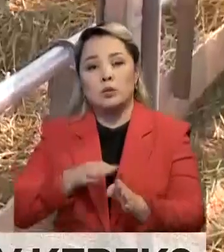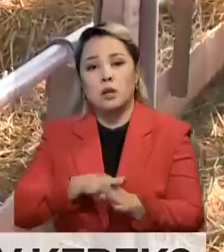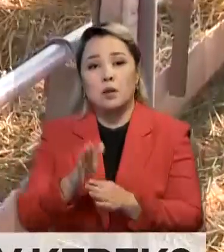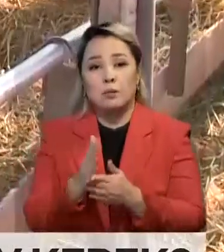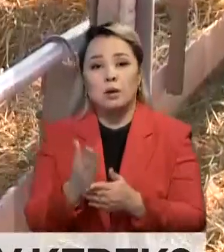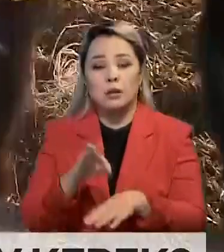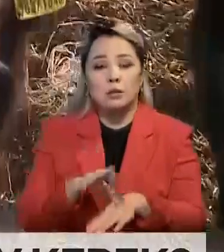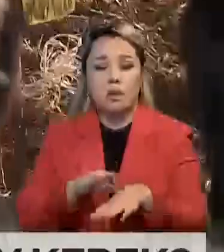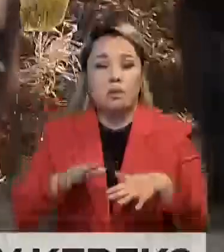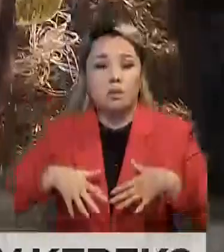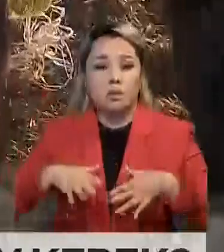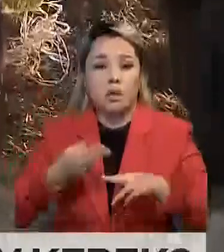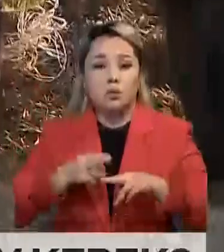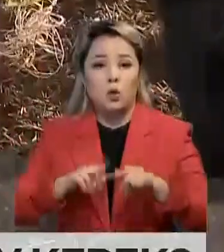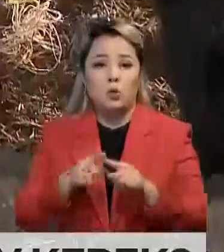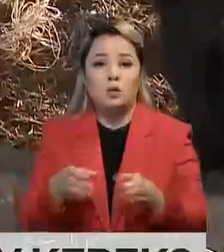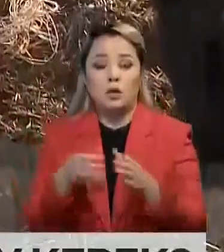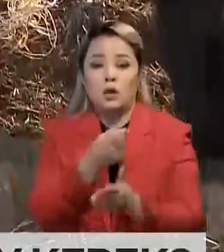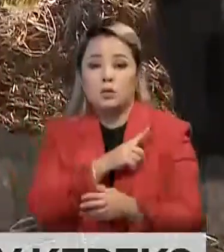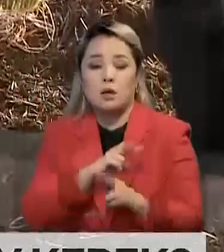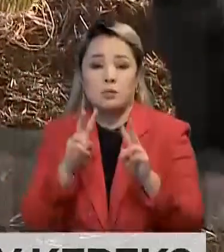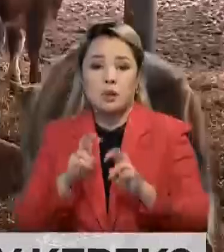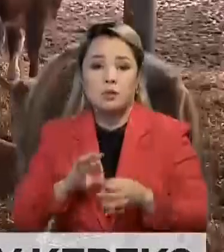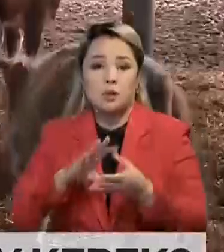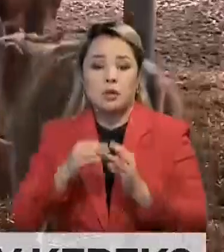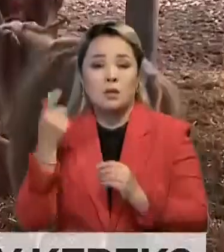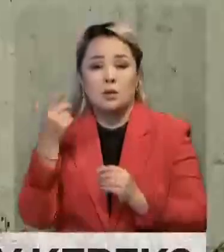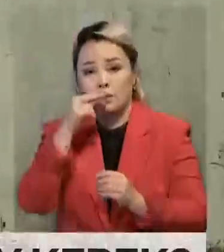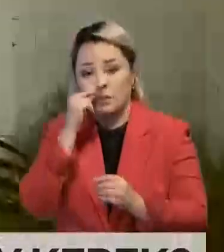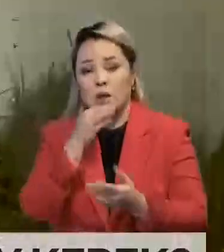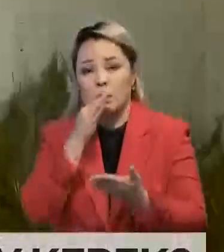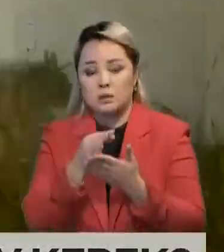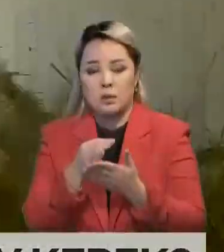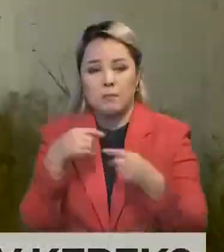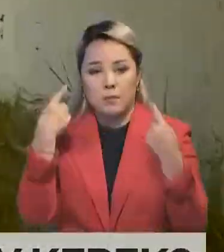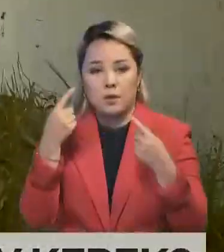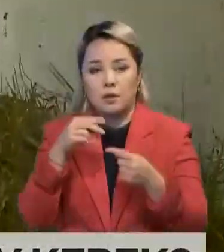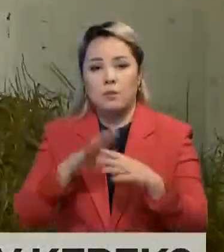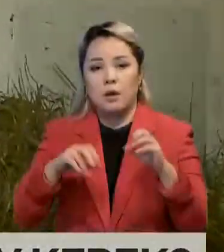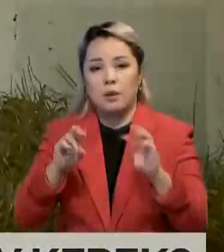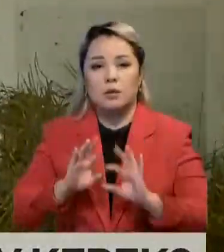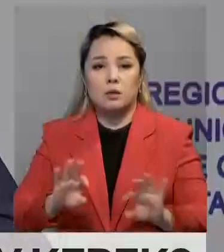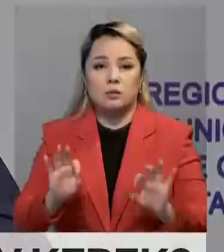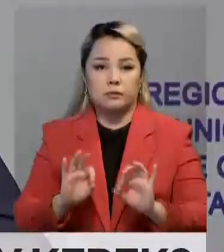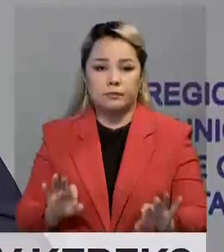Сары ауруының таралуына санитариялық шараларды ескермейтін мал иелері кінәлі дейді мамандар.